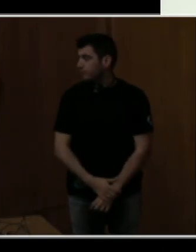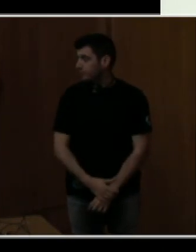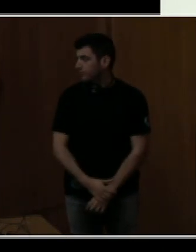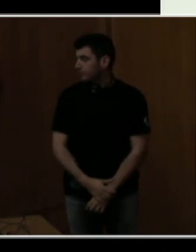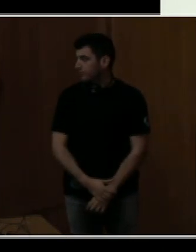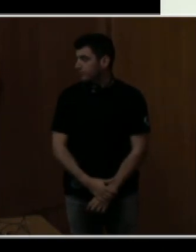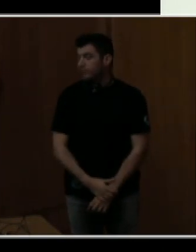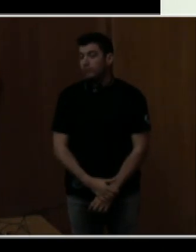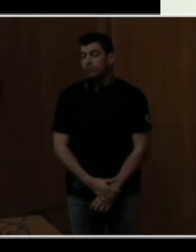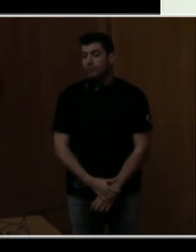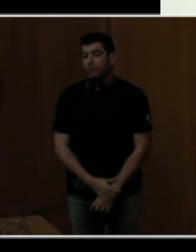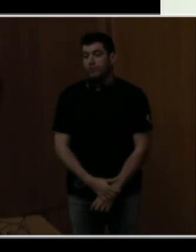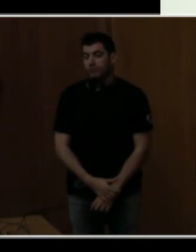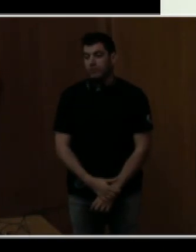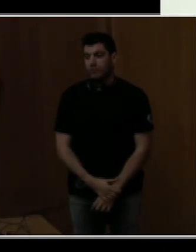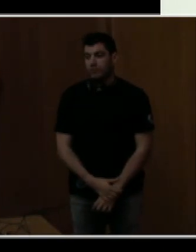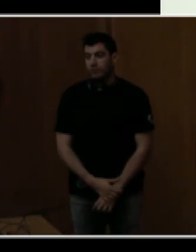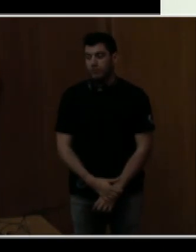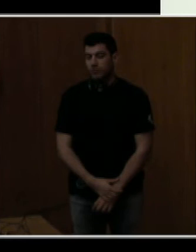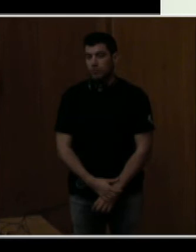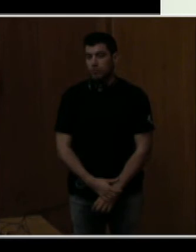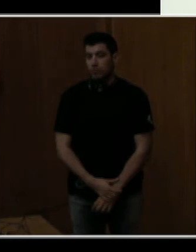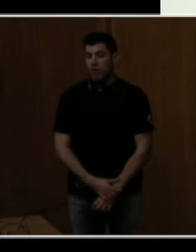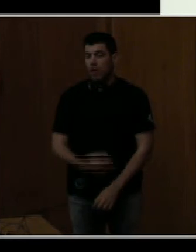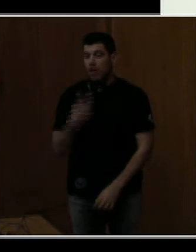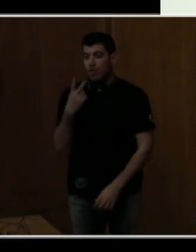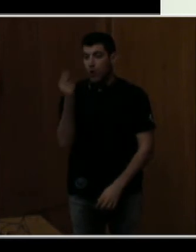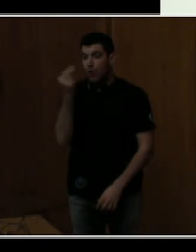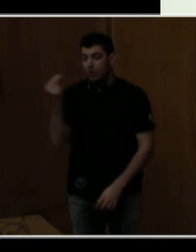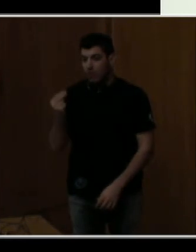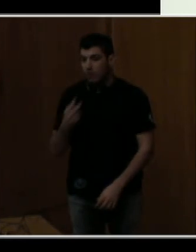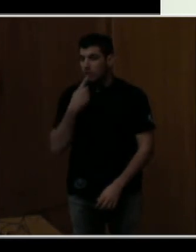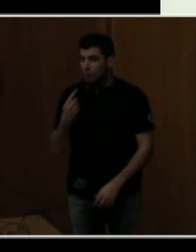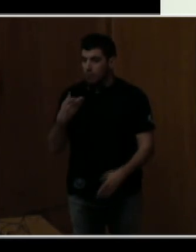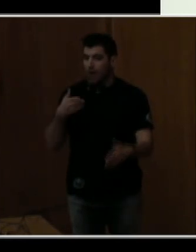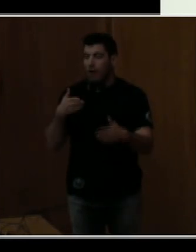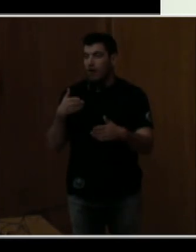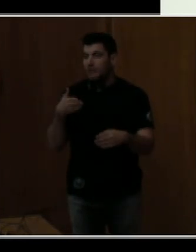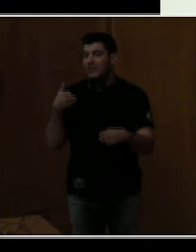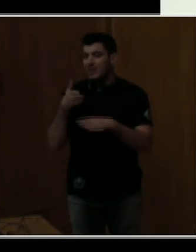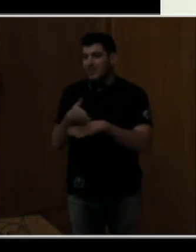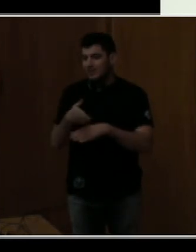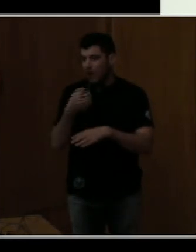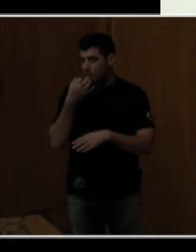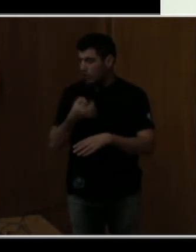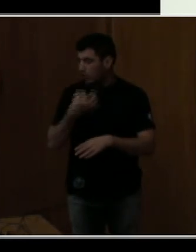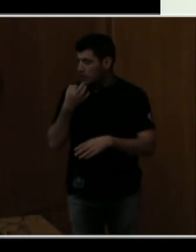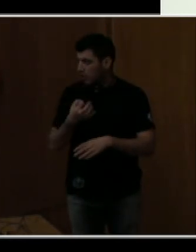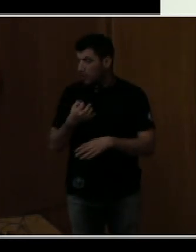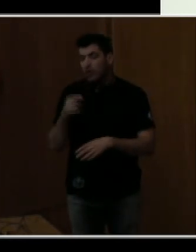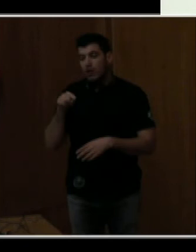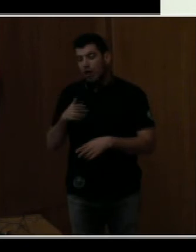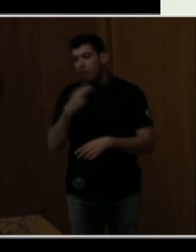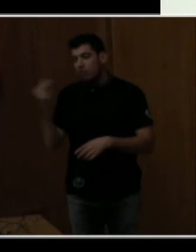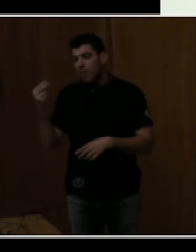Στα δύο κομμάτια που εστίασα στην εισαγωγή μου, σε αυτό των επικοινωνιών, των